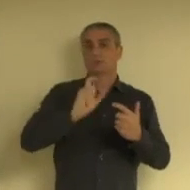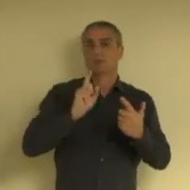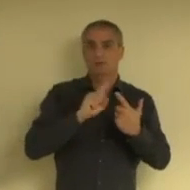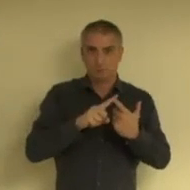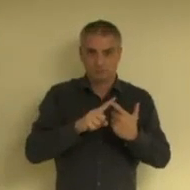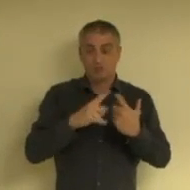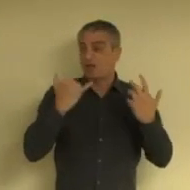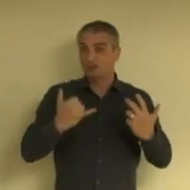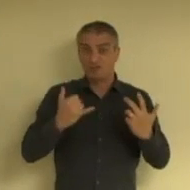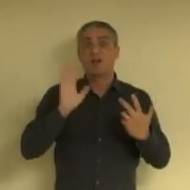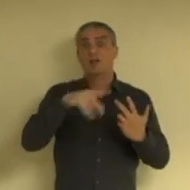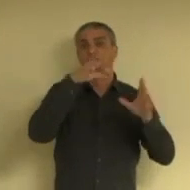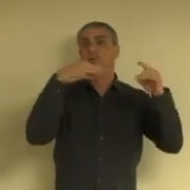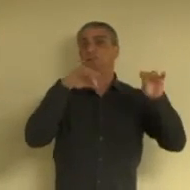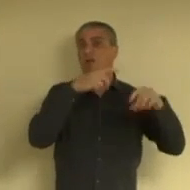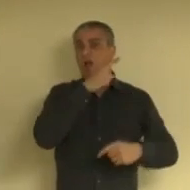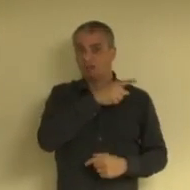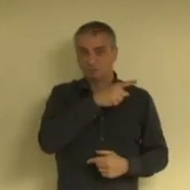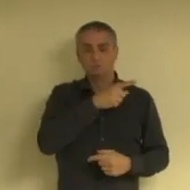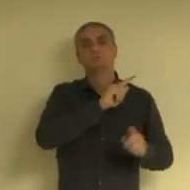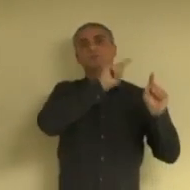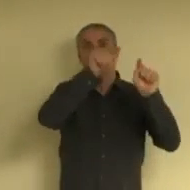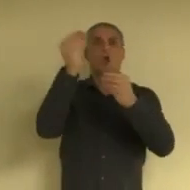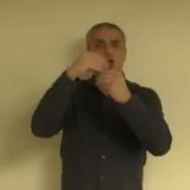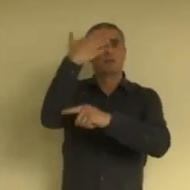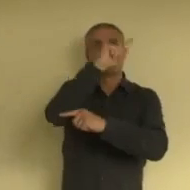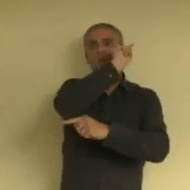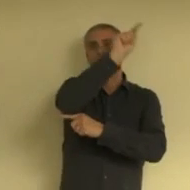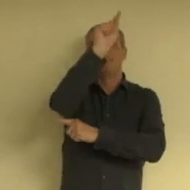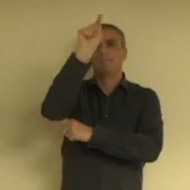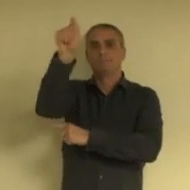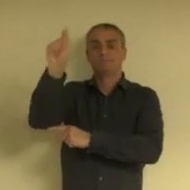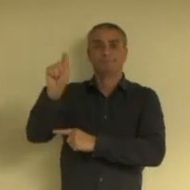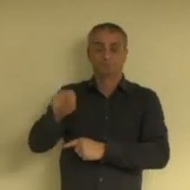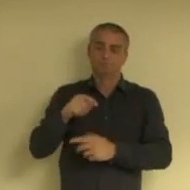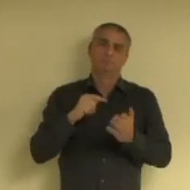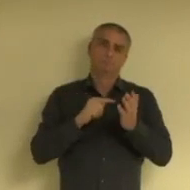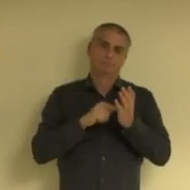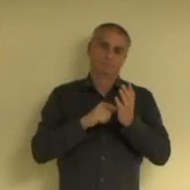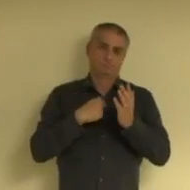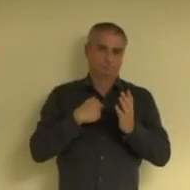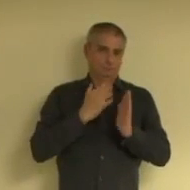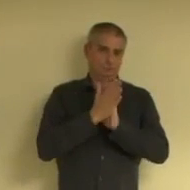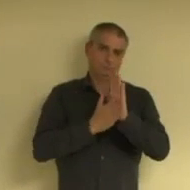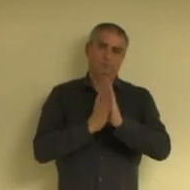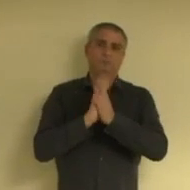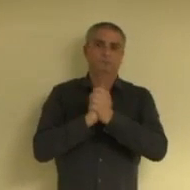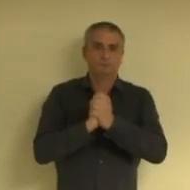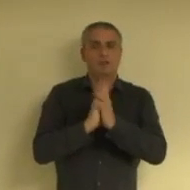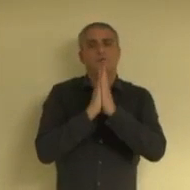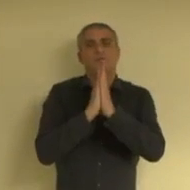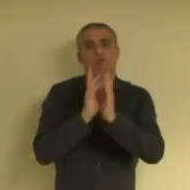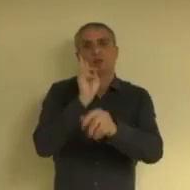לאיטליה, עכשיו זה גם מגיע לספרד וזה מגיע למדינות נוספות. ולכן אנחנו אומרים לכם, תשמרו